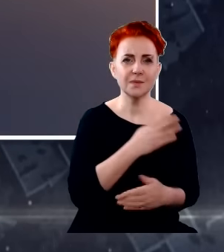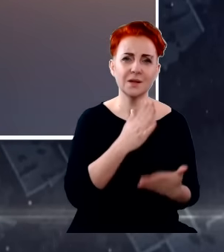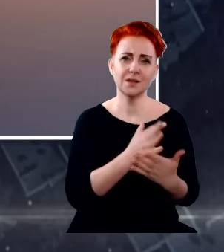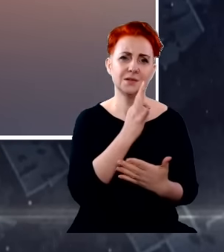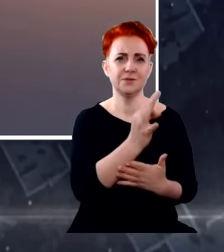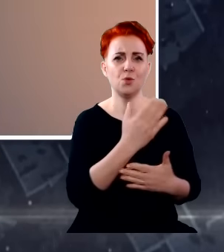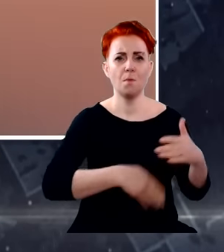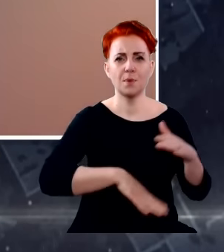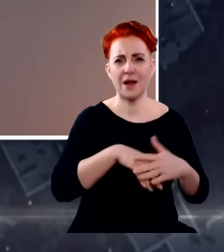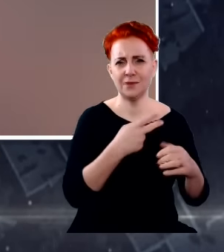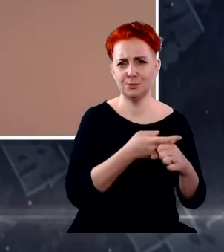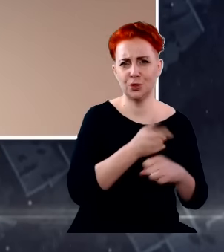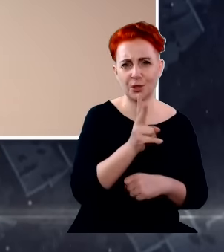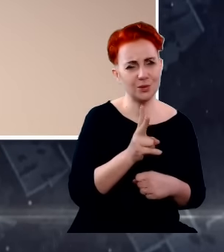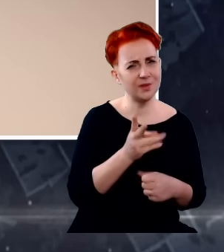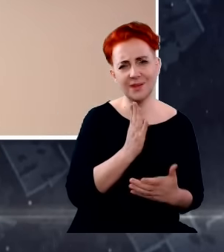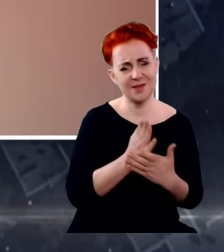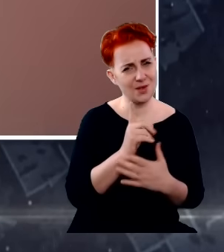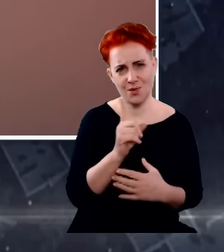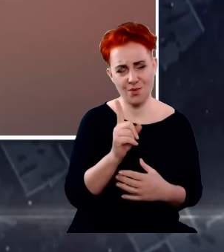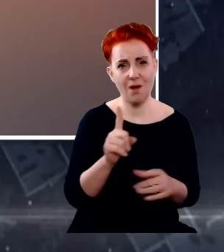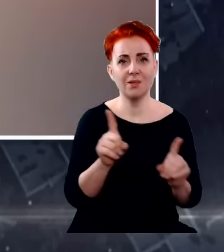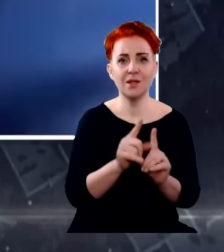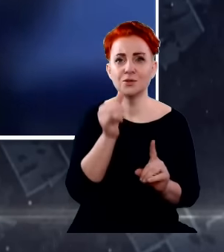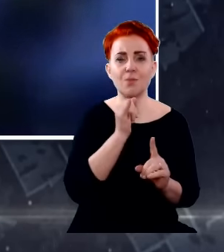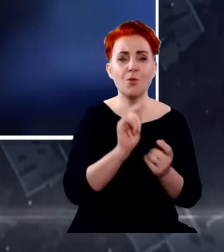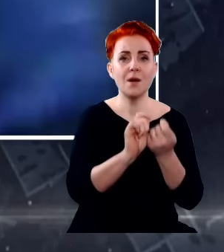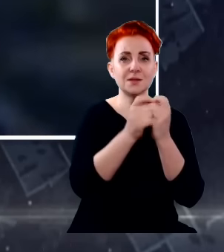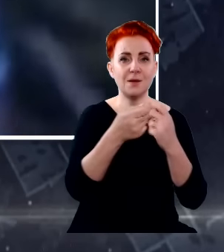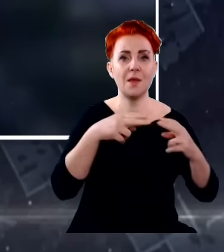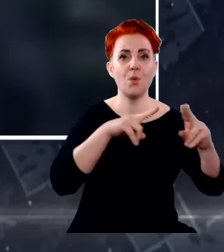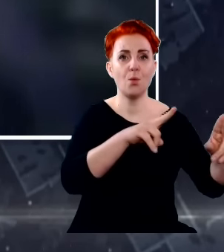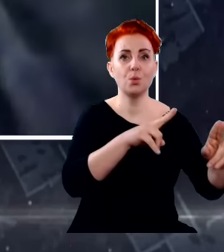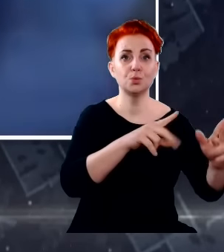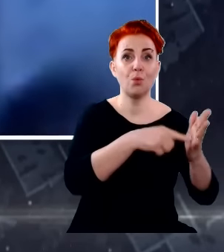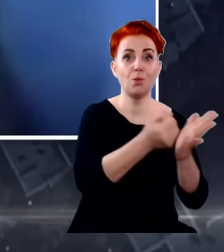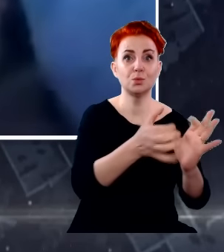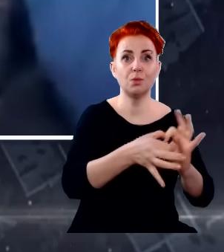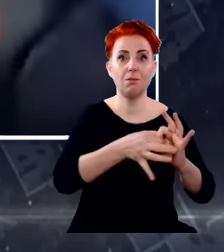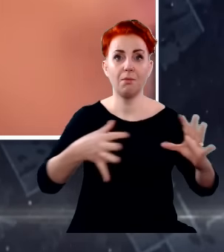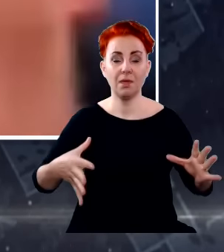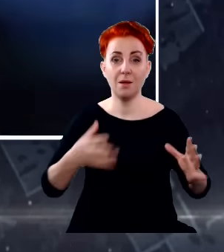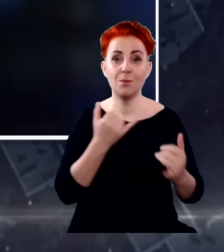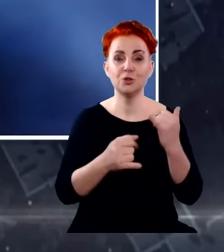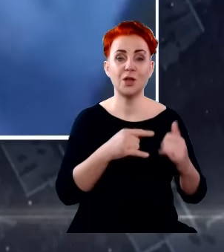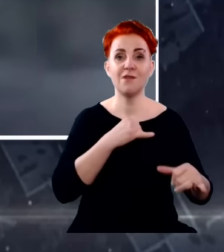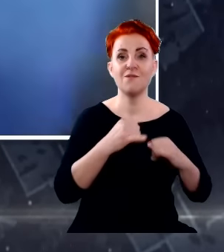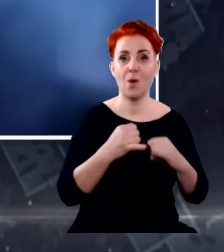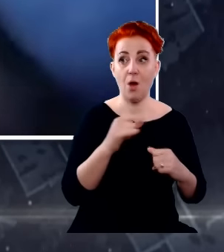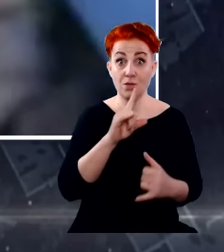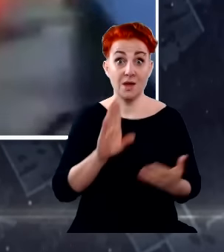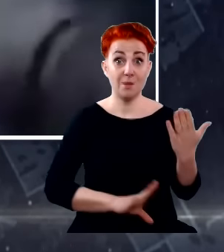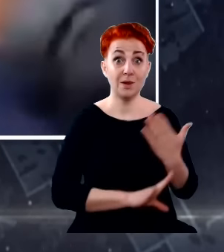jego uprawnień, ale próba zmiany ustroju pozakonstytucyjnego, bo jeżeli władza ustawodawcza, a on jest